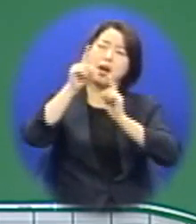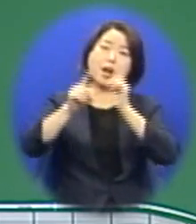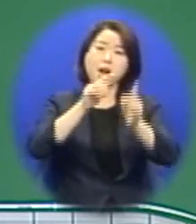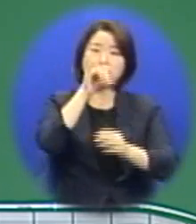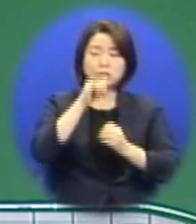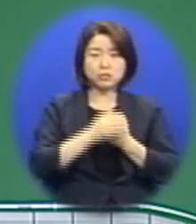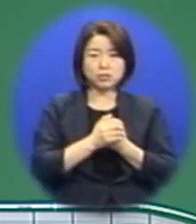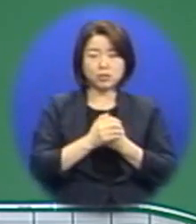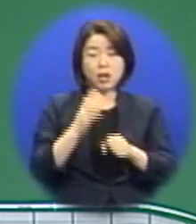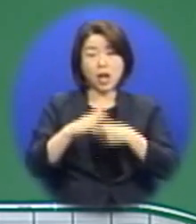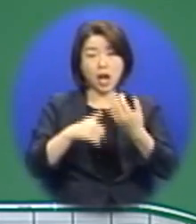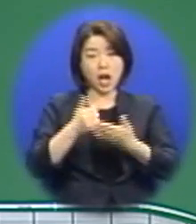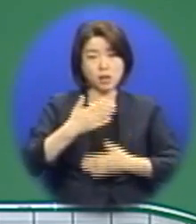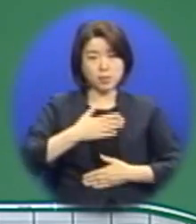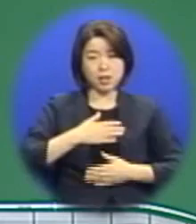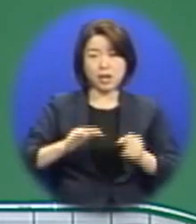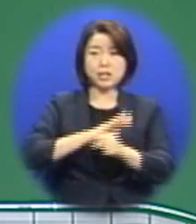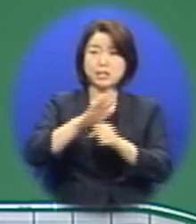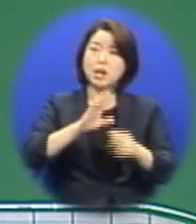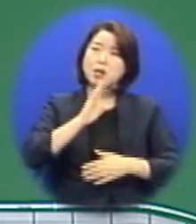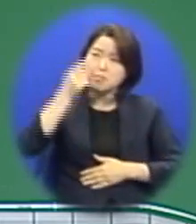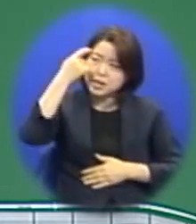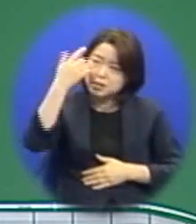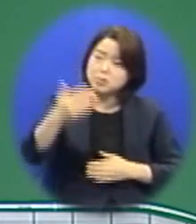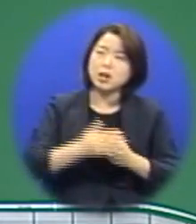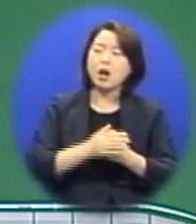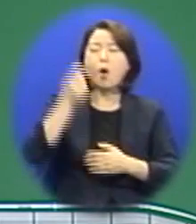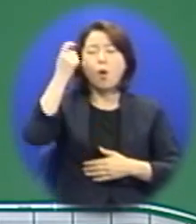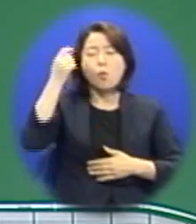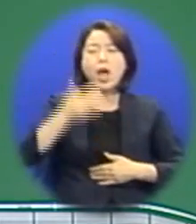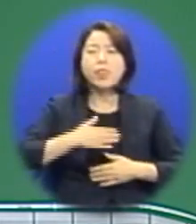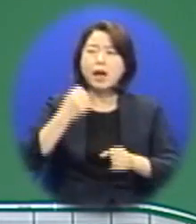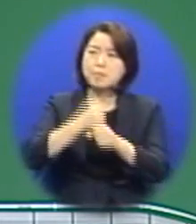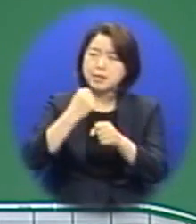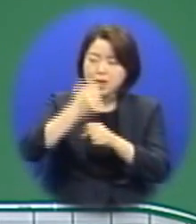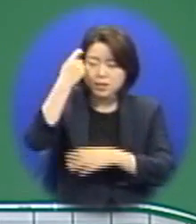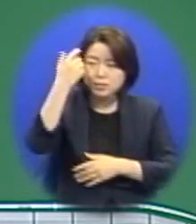하나님이 나를 사랑하는 게 맞습니까? 왜 나를 만드셨나요?